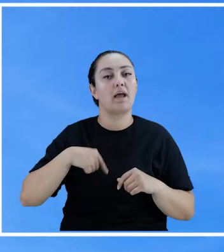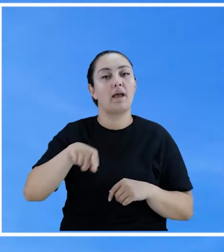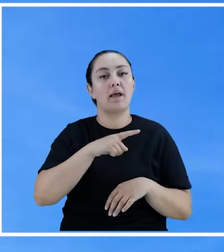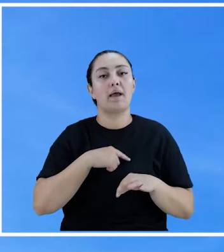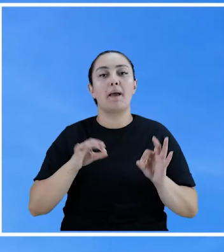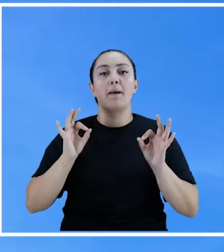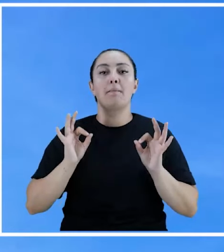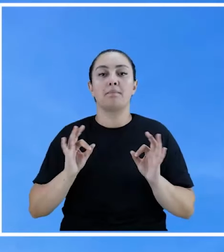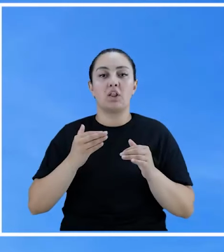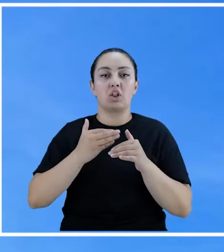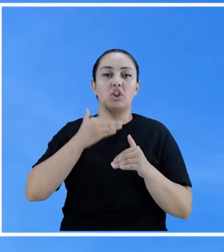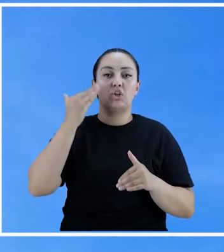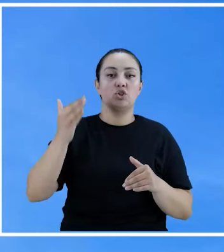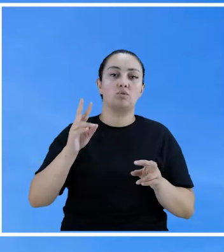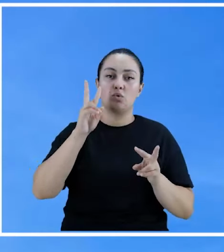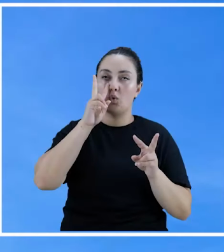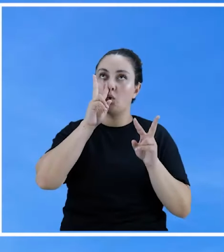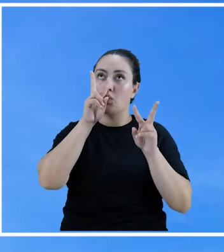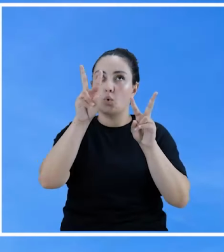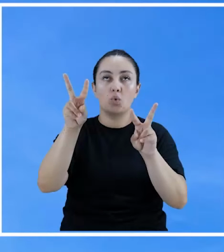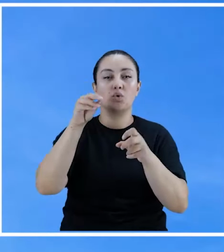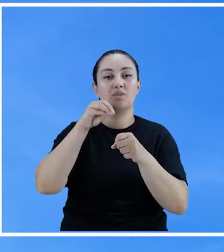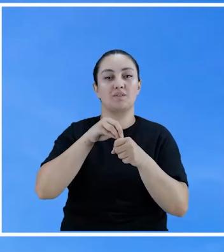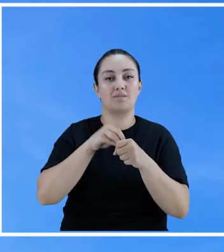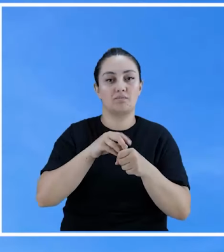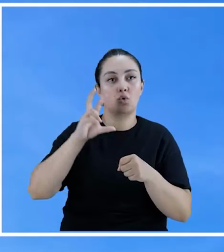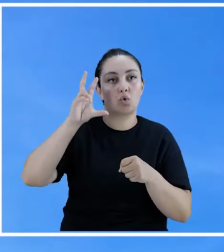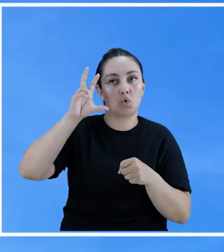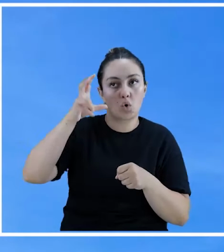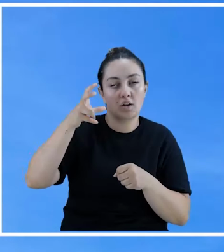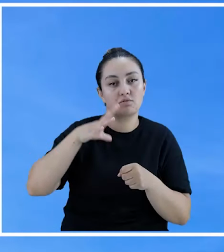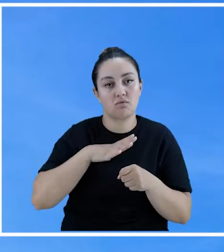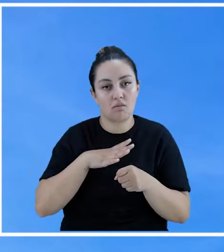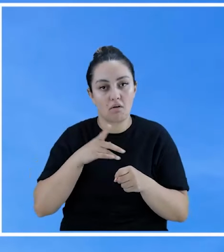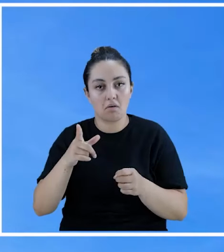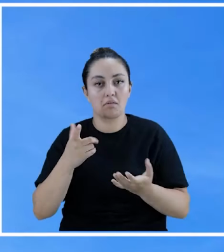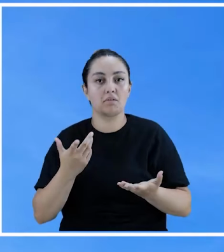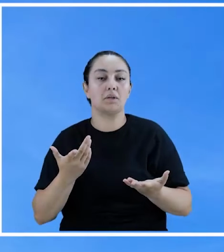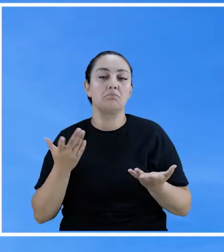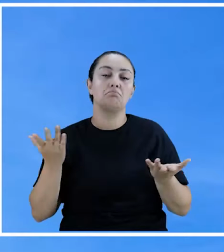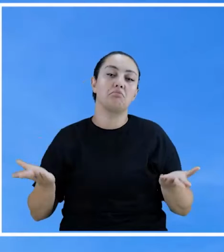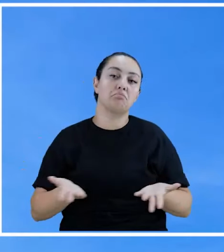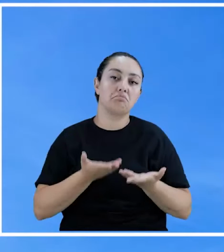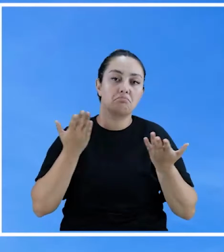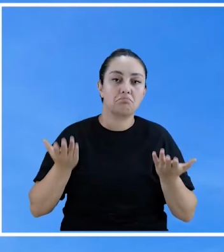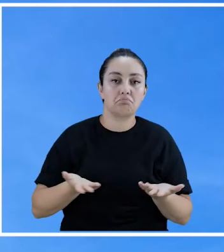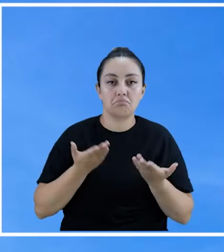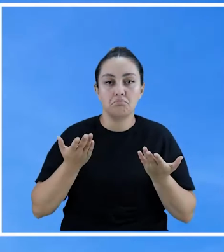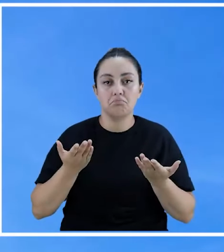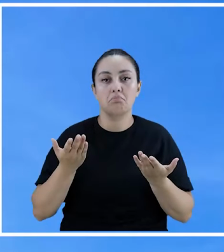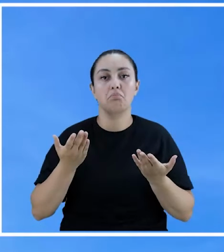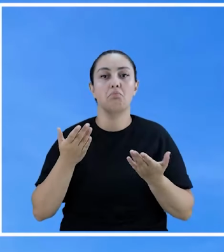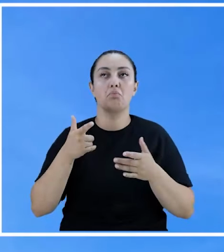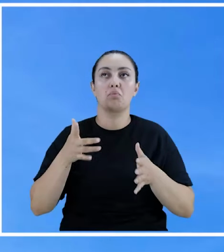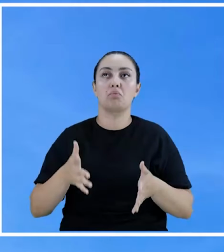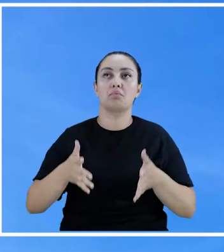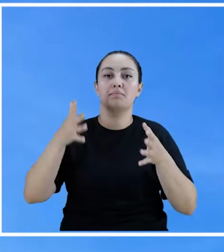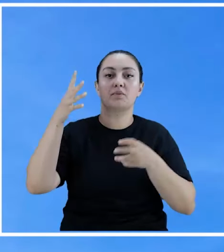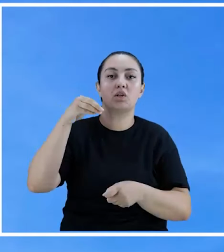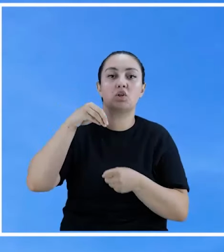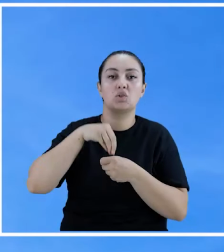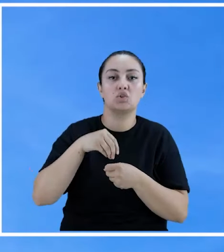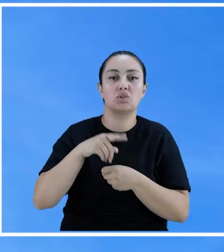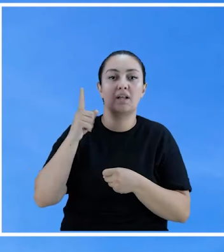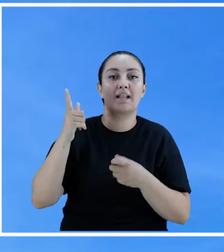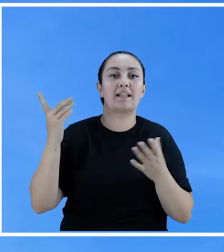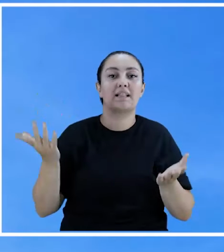genellikle işte dış görünüşüyle işte güneş alıyor mu, kaç odası var ya da işte metroya yakın mı